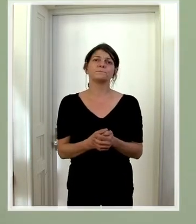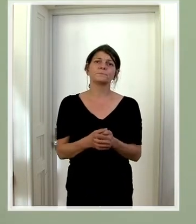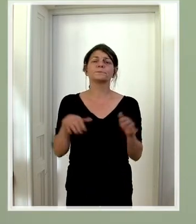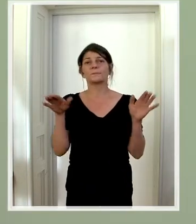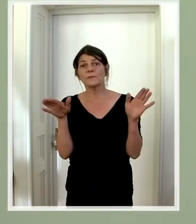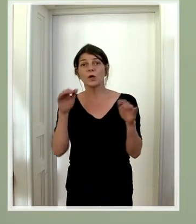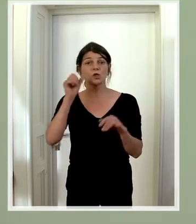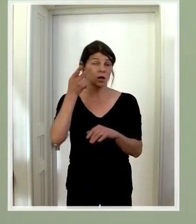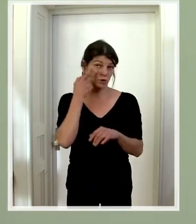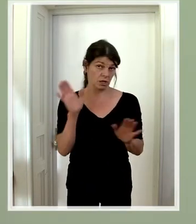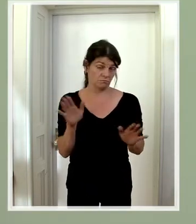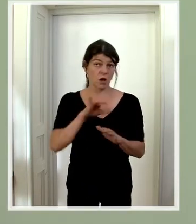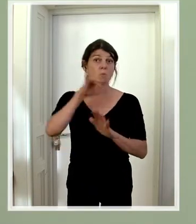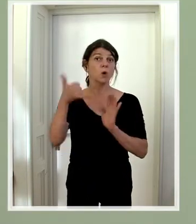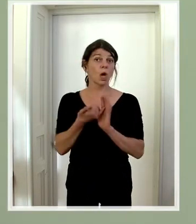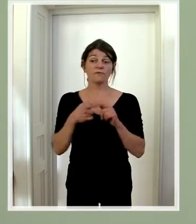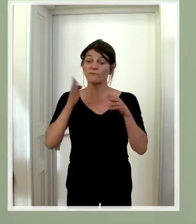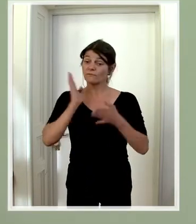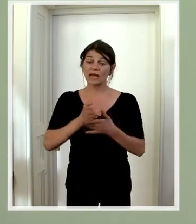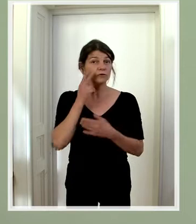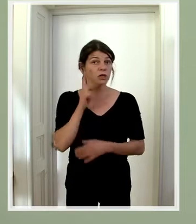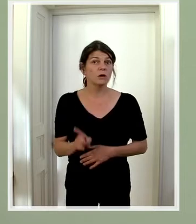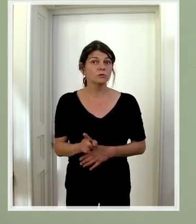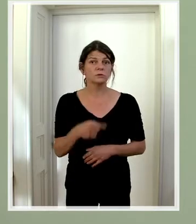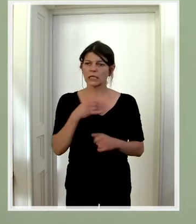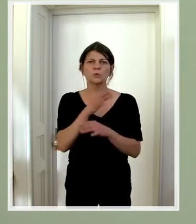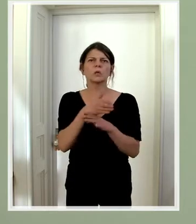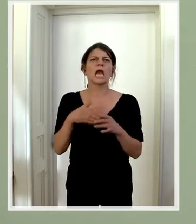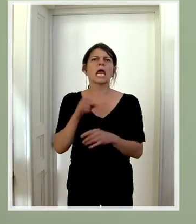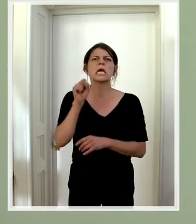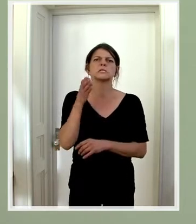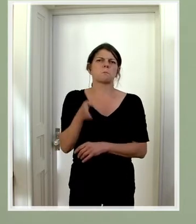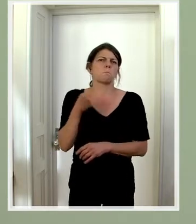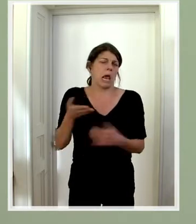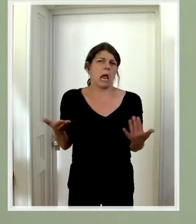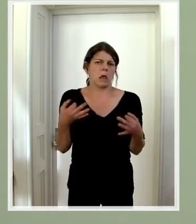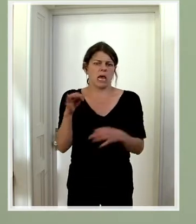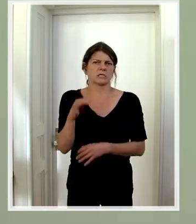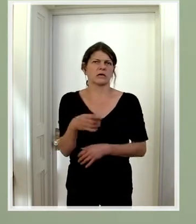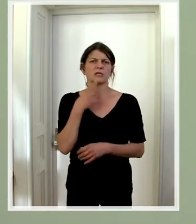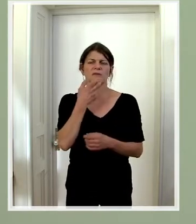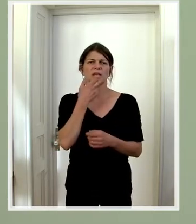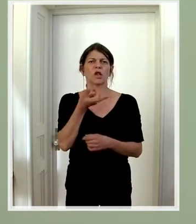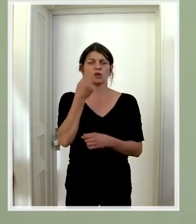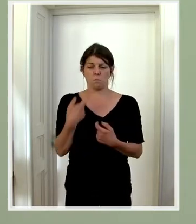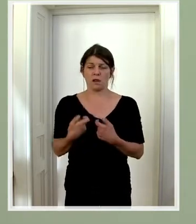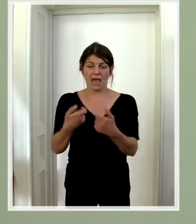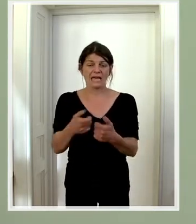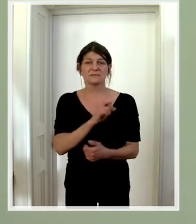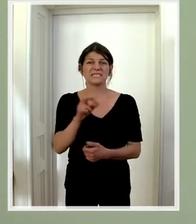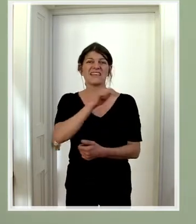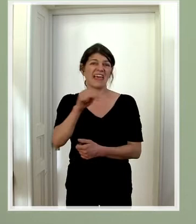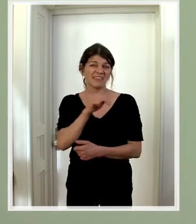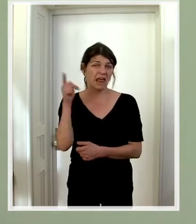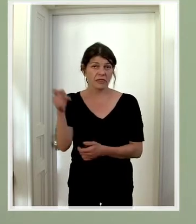wie sich das Projekt fertig aus. Man hat jetzt nur den Teil S-Bahn von Doppelgleis bis Nendlen. Weiter